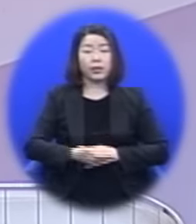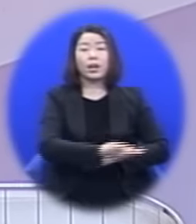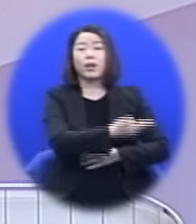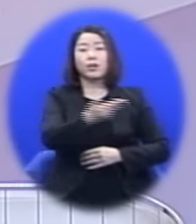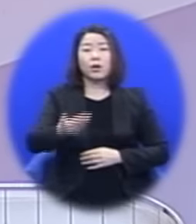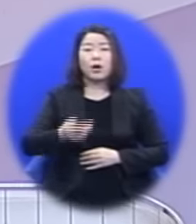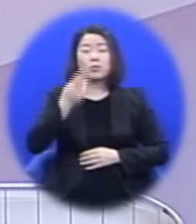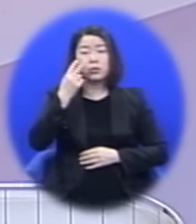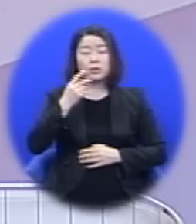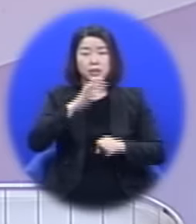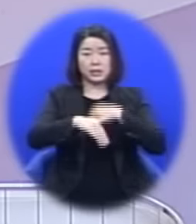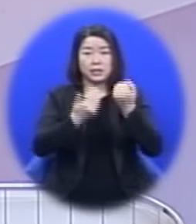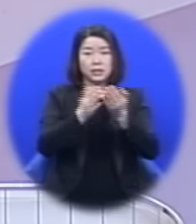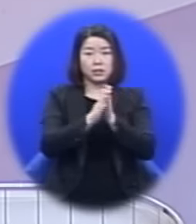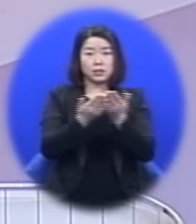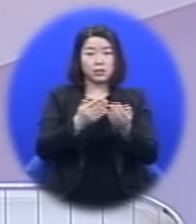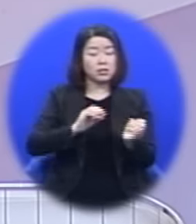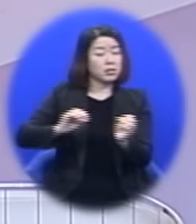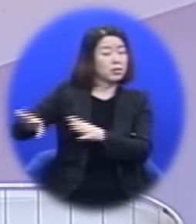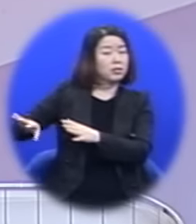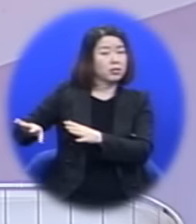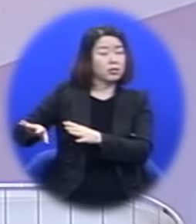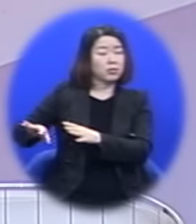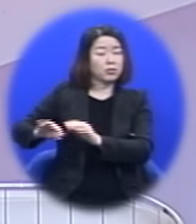여러분은 혹시 성경책을 놓고 살지는 않습니까?